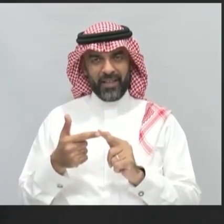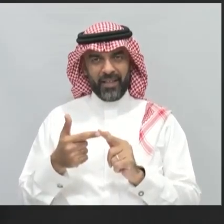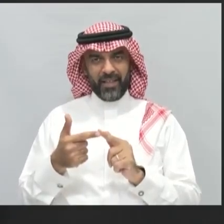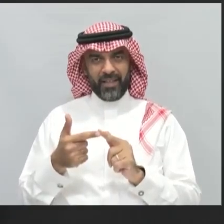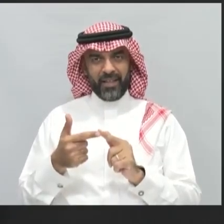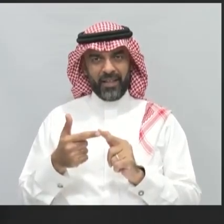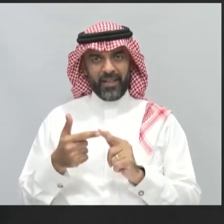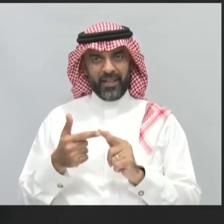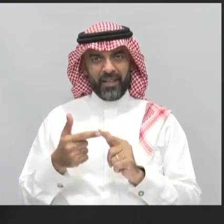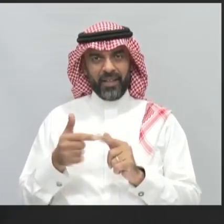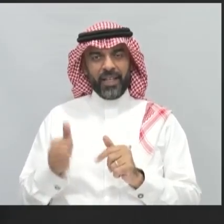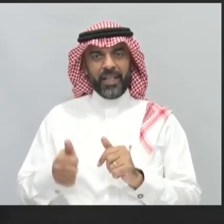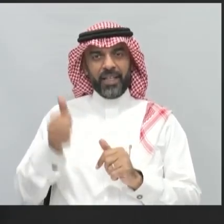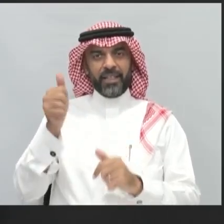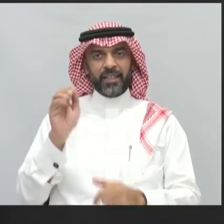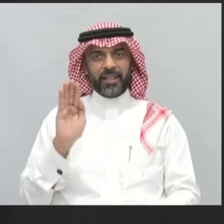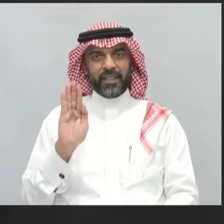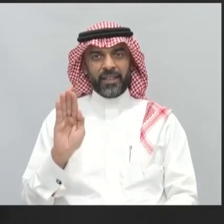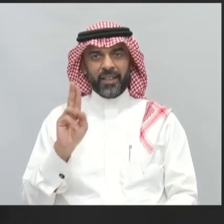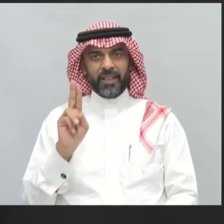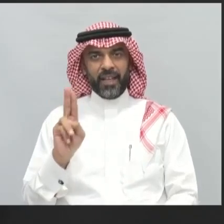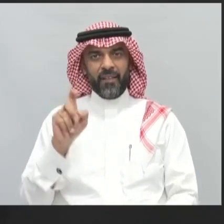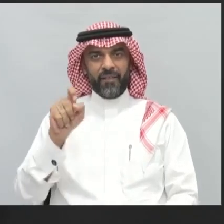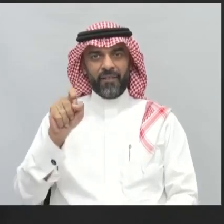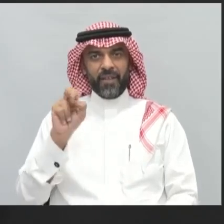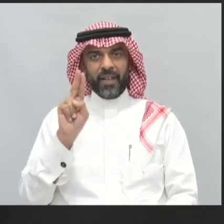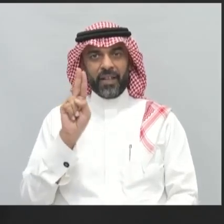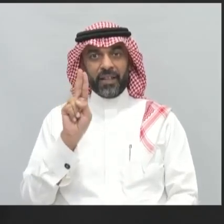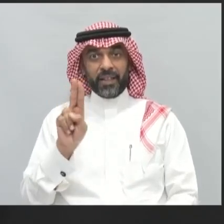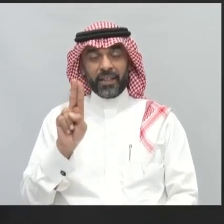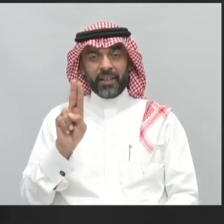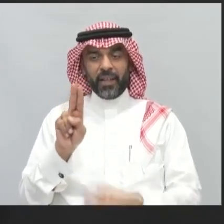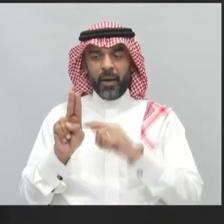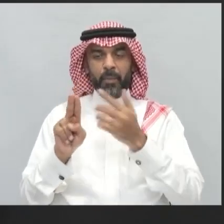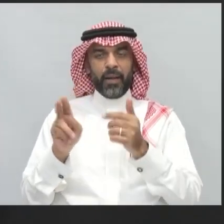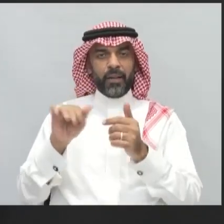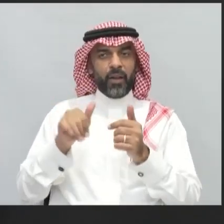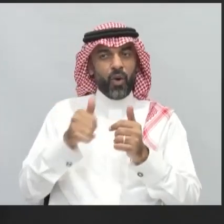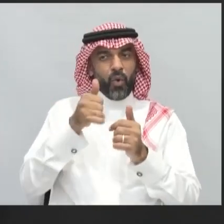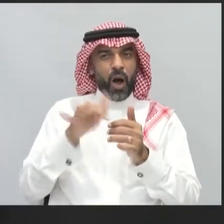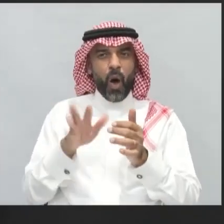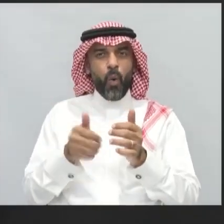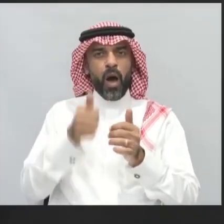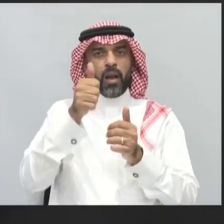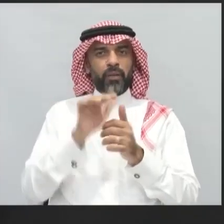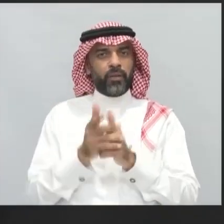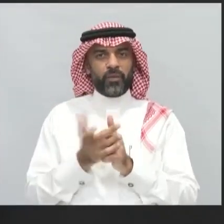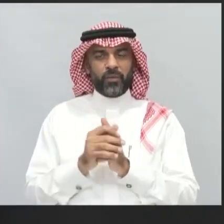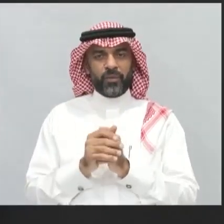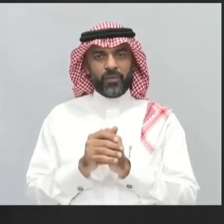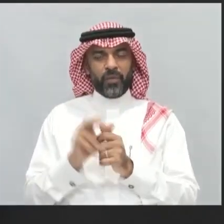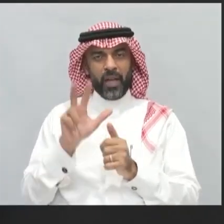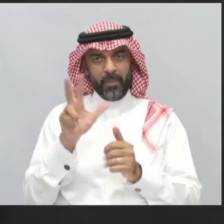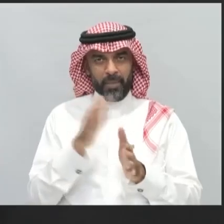تقول استفتى الطالب شيخه استفتى